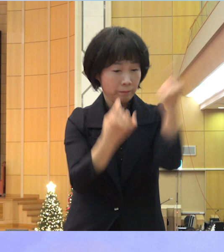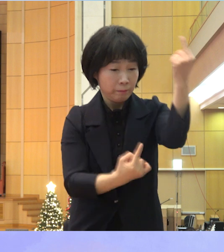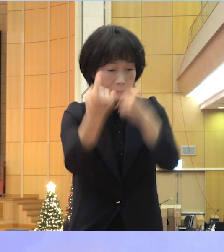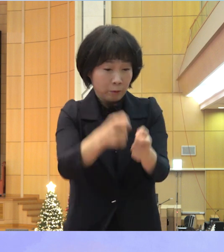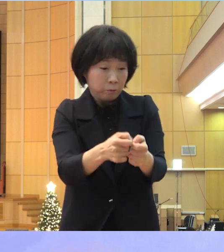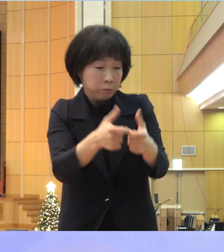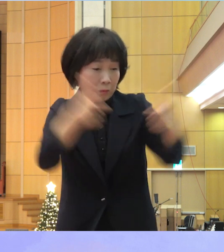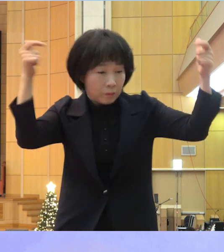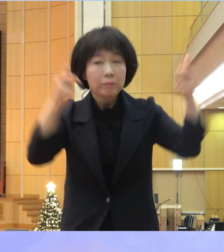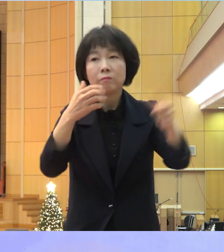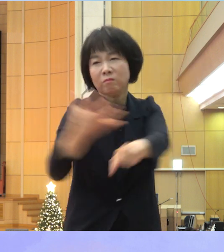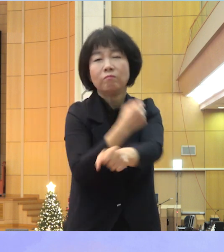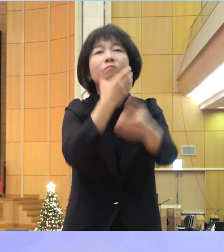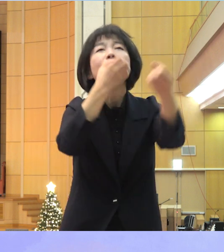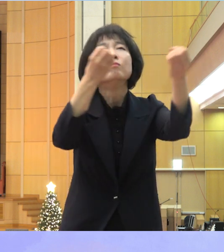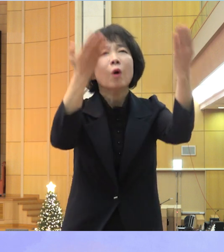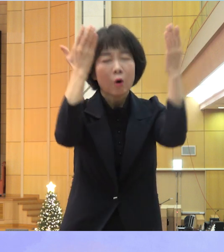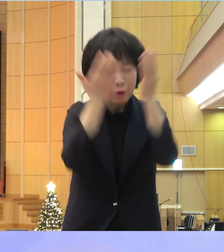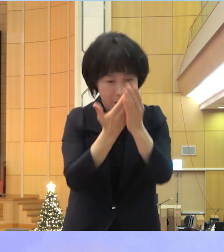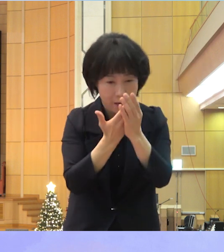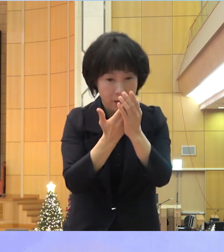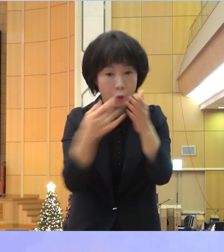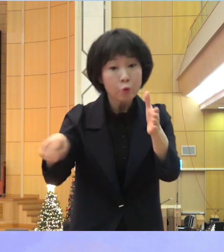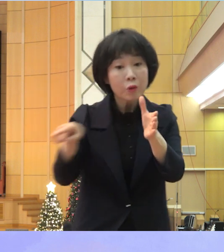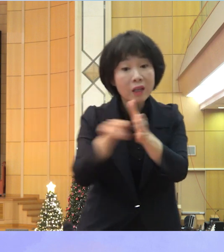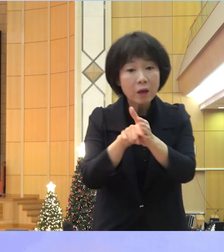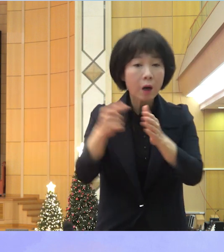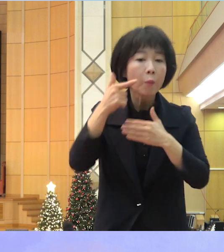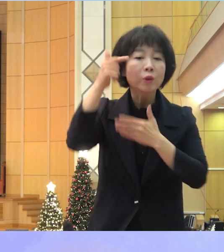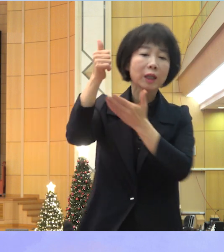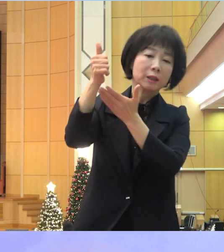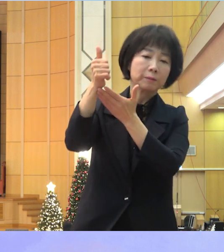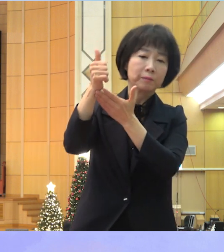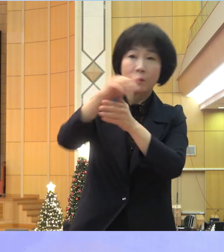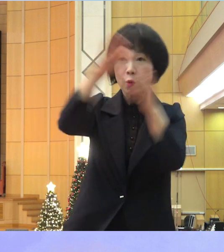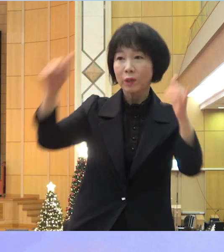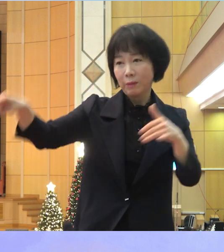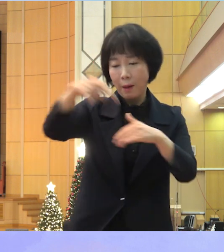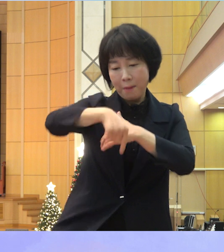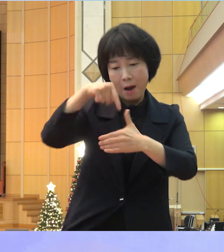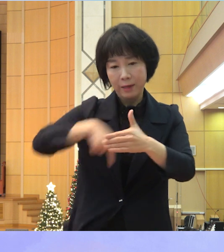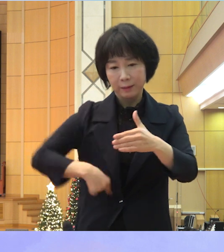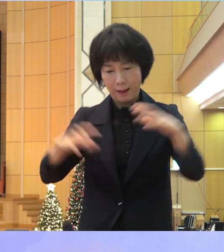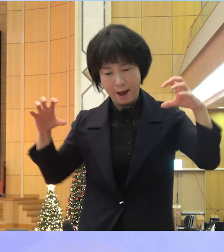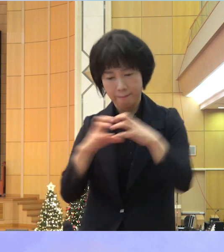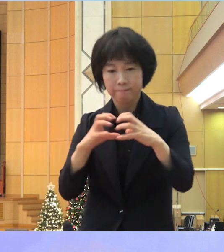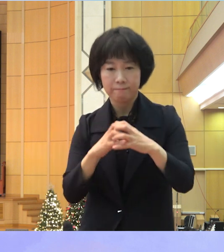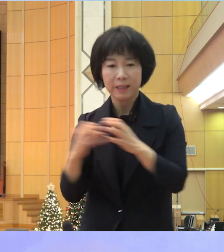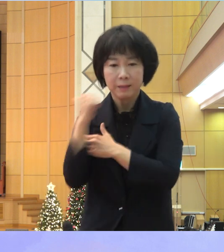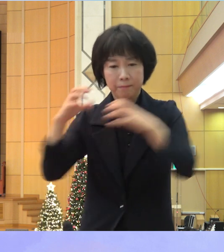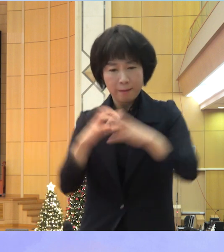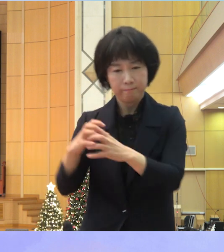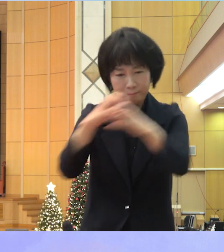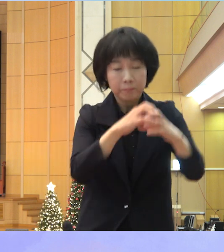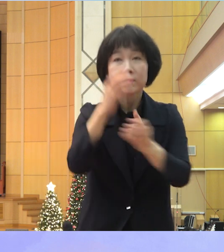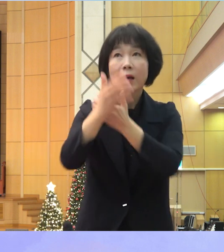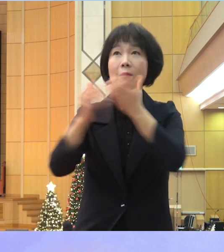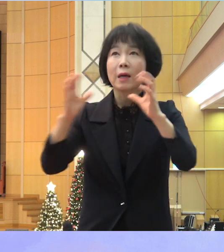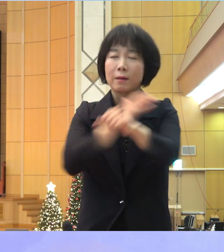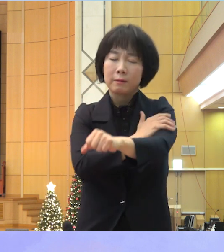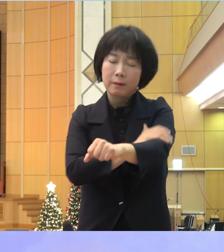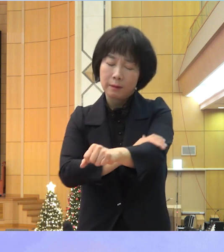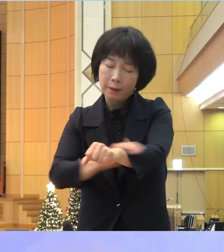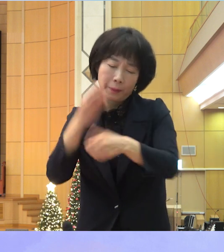사랑을 실천하는 교회가 되게 도와주시고, 이를 위해서 우리 목사님을 비롯해서 모든 성도들이 마음과 뜻을 같이 해서 하나님